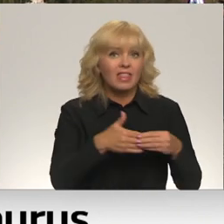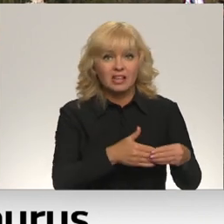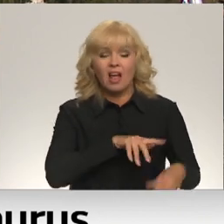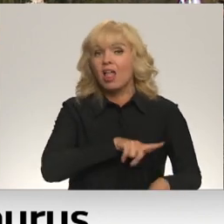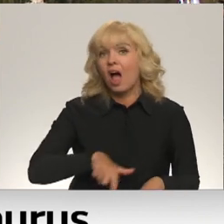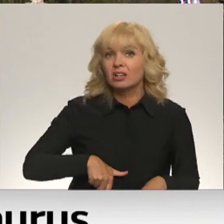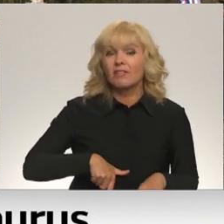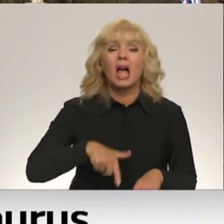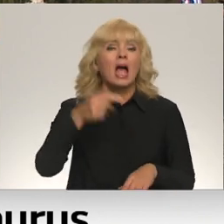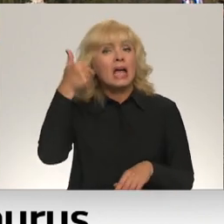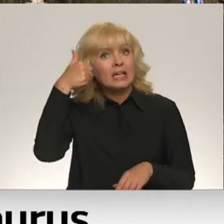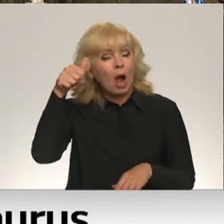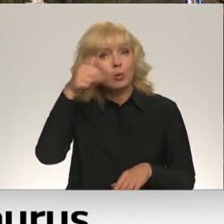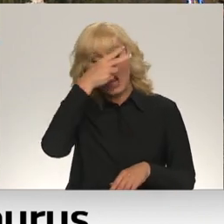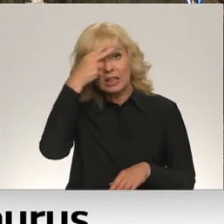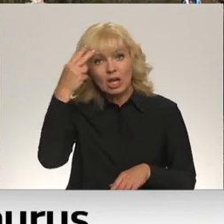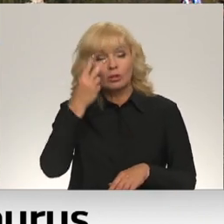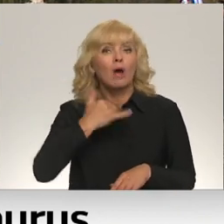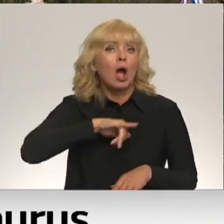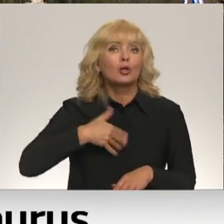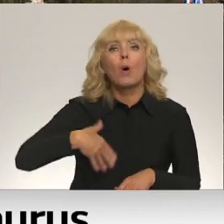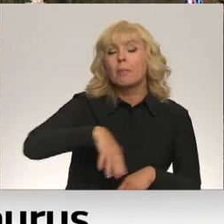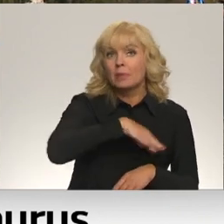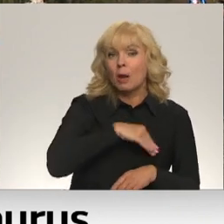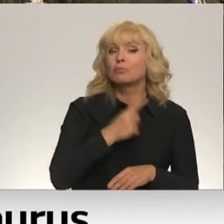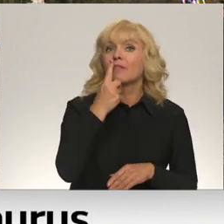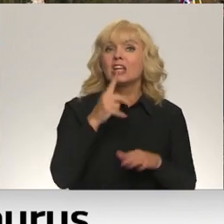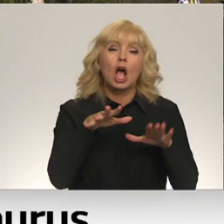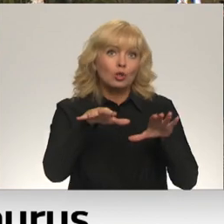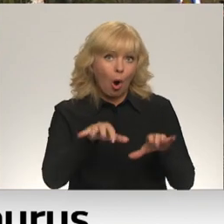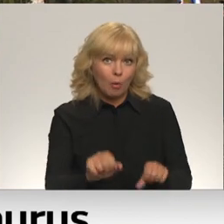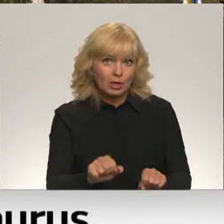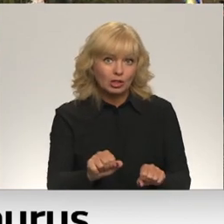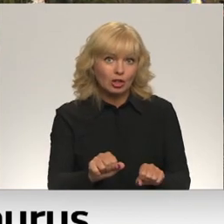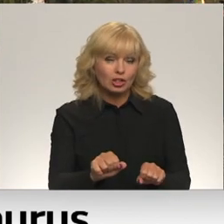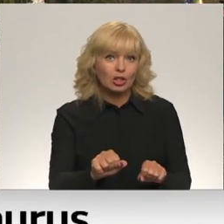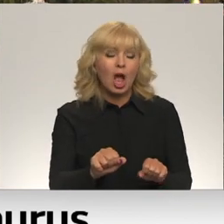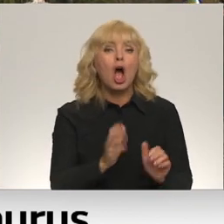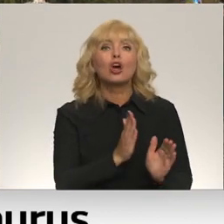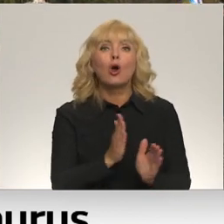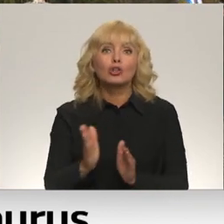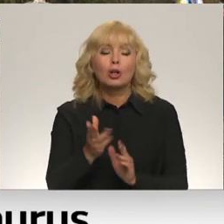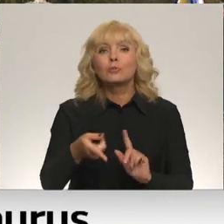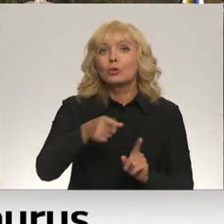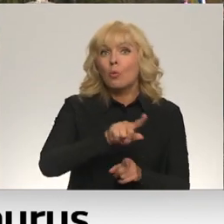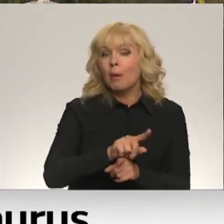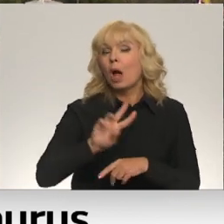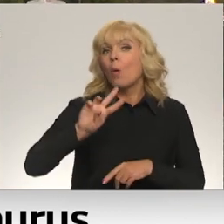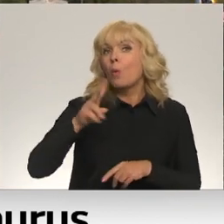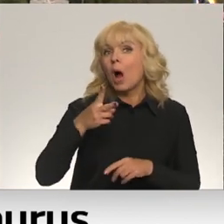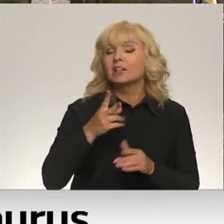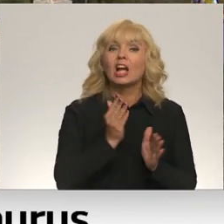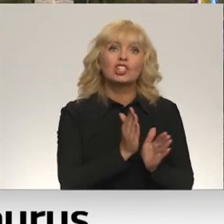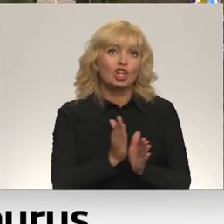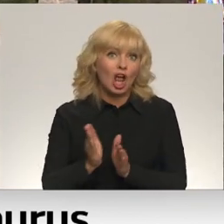Igaunijai, Lietuvai, jo pie mums vienu okupācijas režīmu nomainīja otrs režīms.